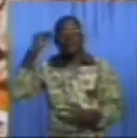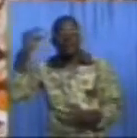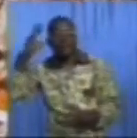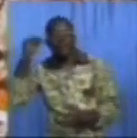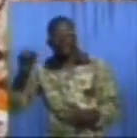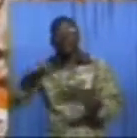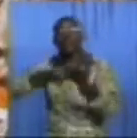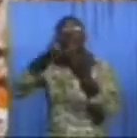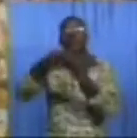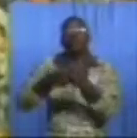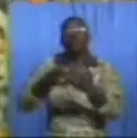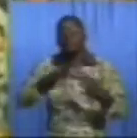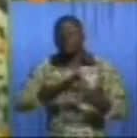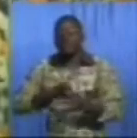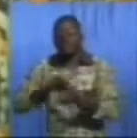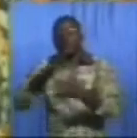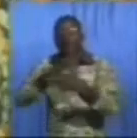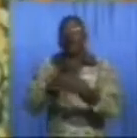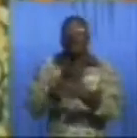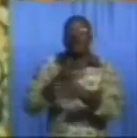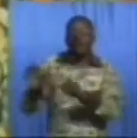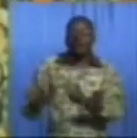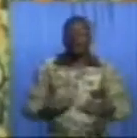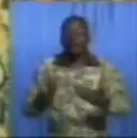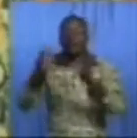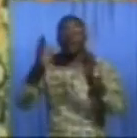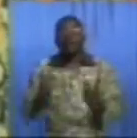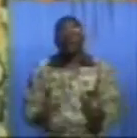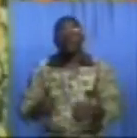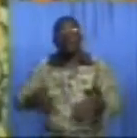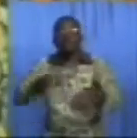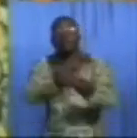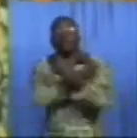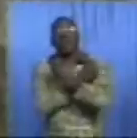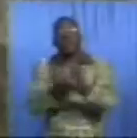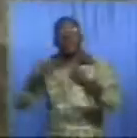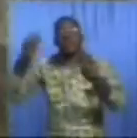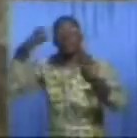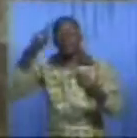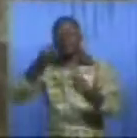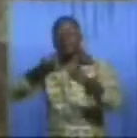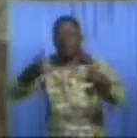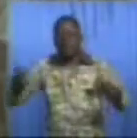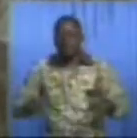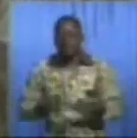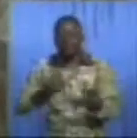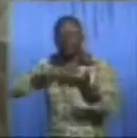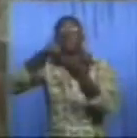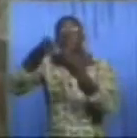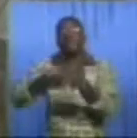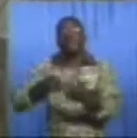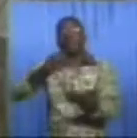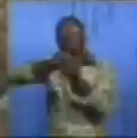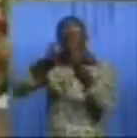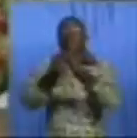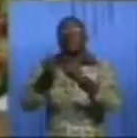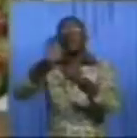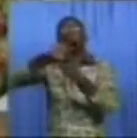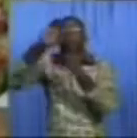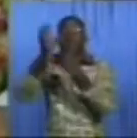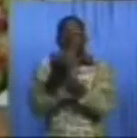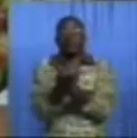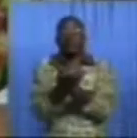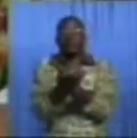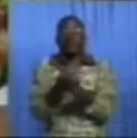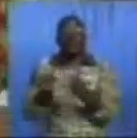de collaboration entre les acteurs non étatiques et autorités locales et du projet d'adaptation au changement climatique. Nous avons